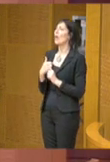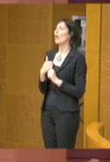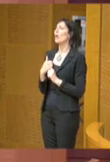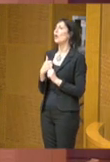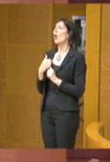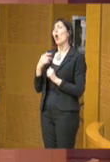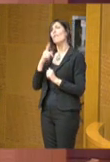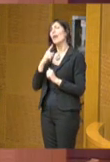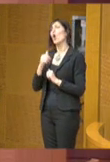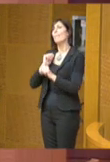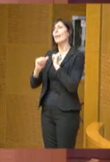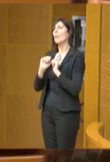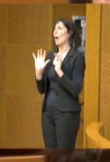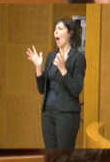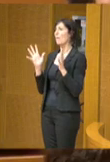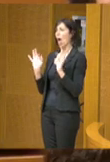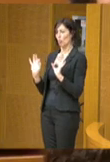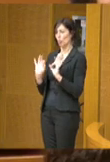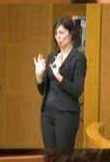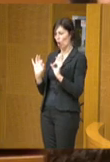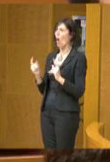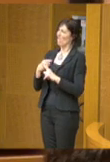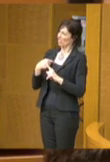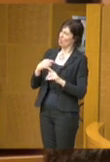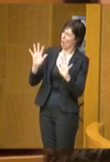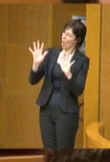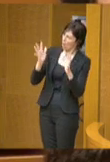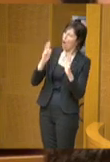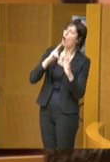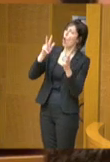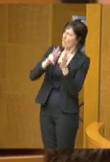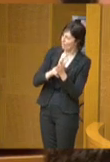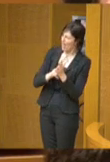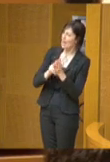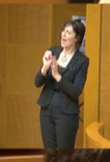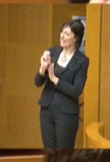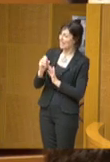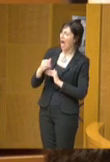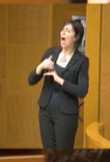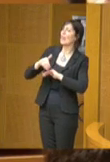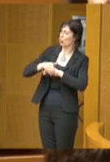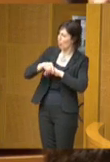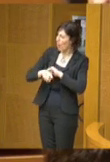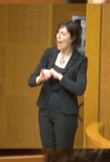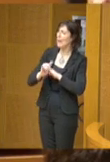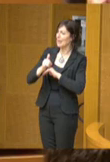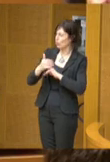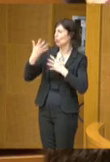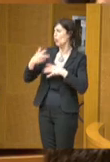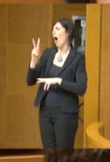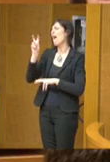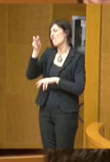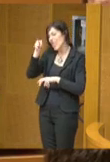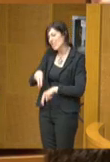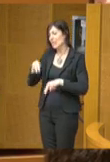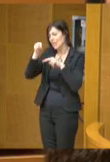fatto sulla la conferma degli insegnanti, degli supplenti eccetera, che quello è da 20 anni che